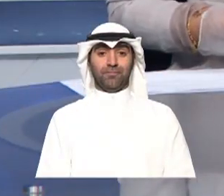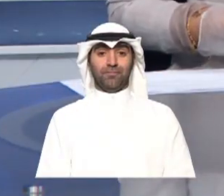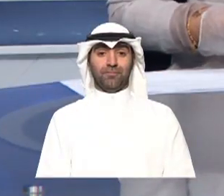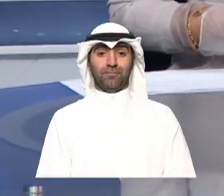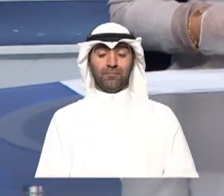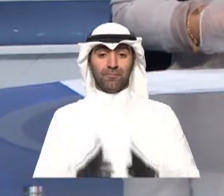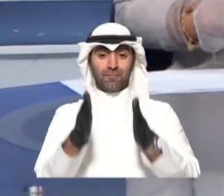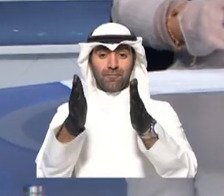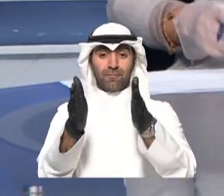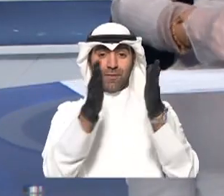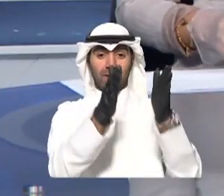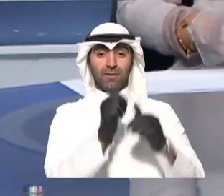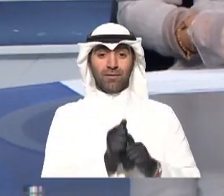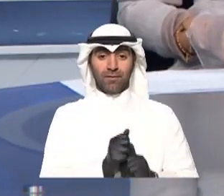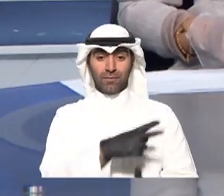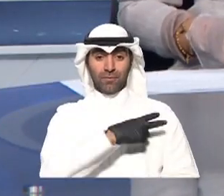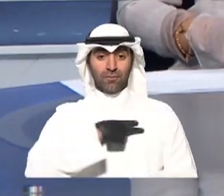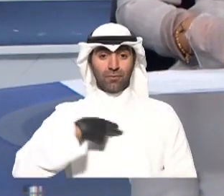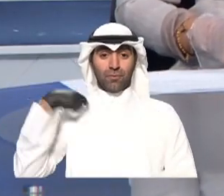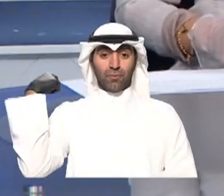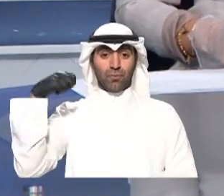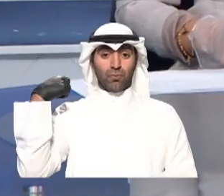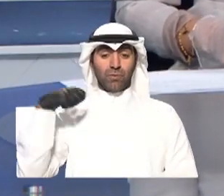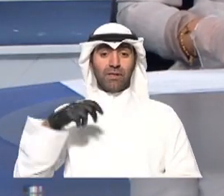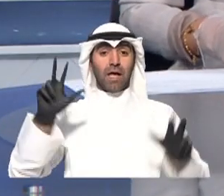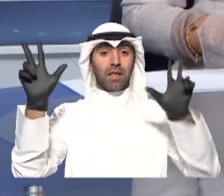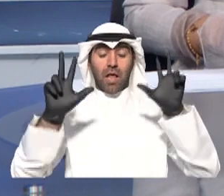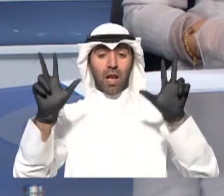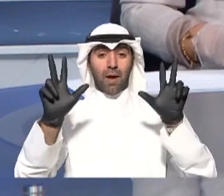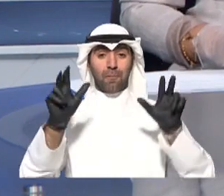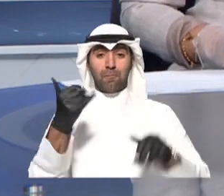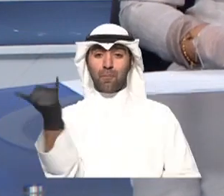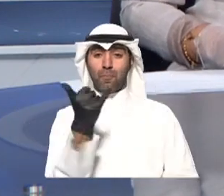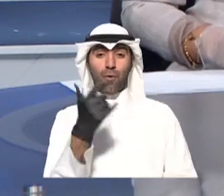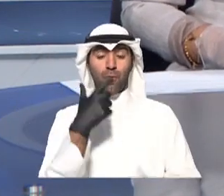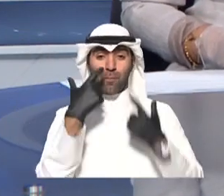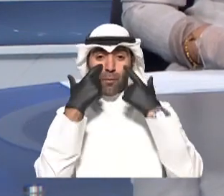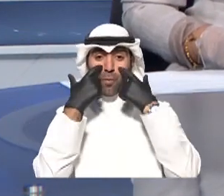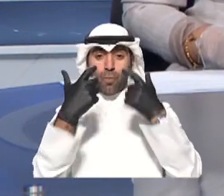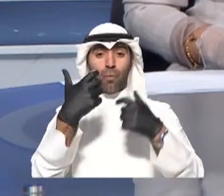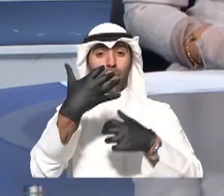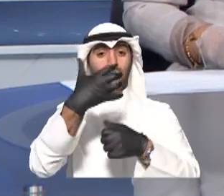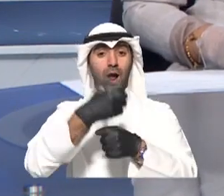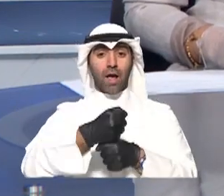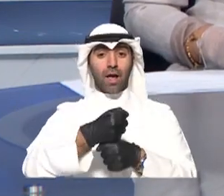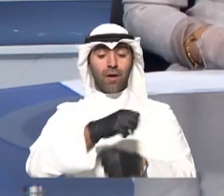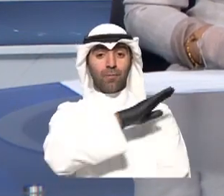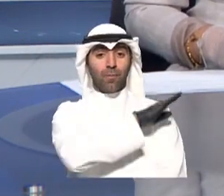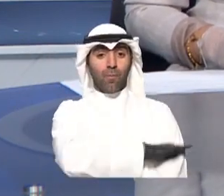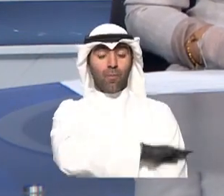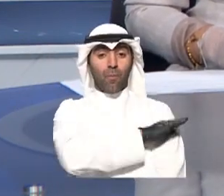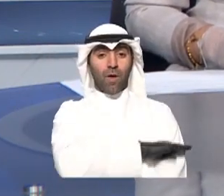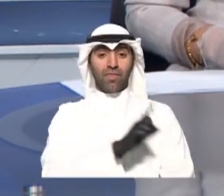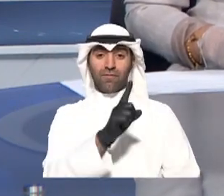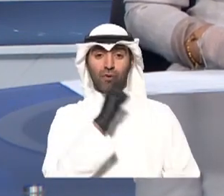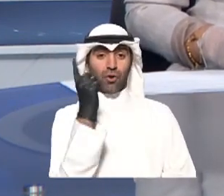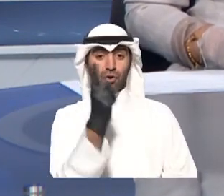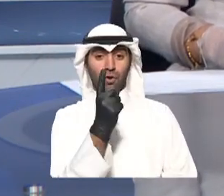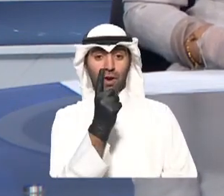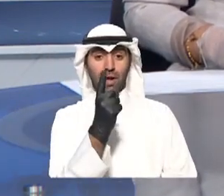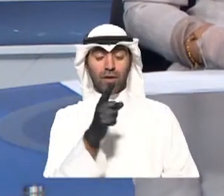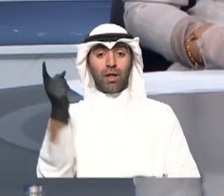حثم قيادة وزارة الإعلام على سلامة الموظفين وفي إطار تعزيز الجهود المشتركة بين جهات الدولة